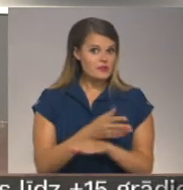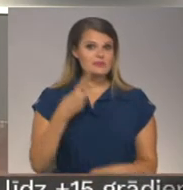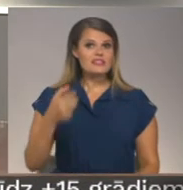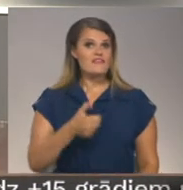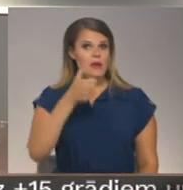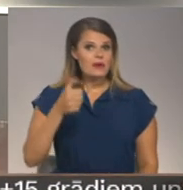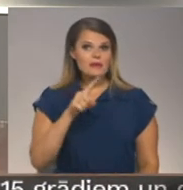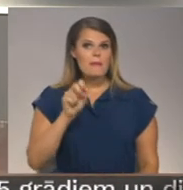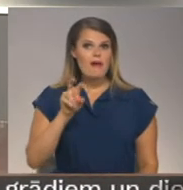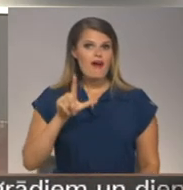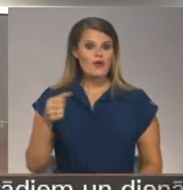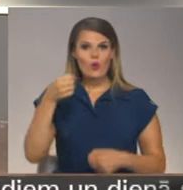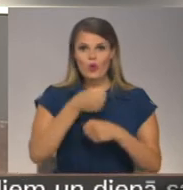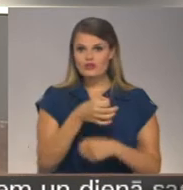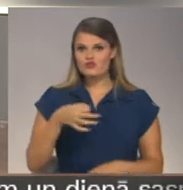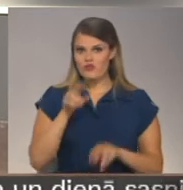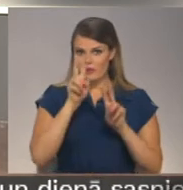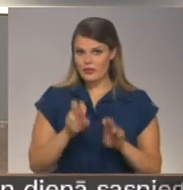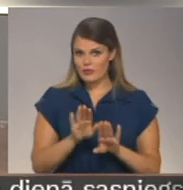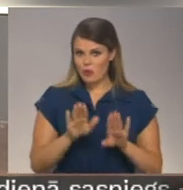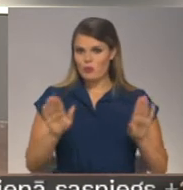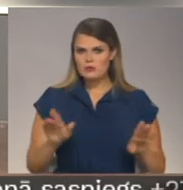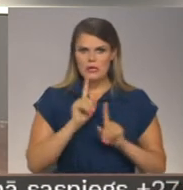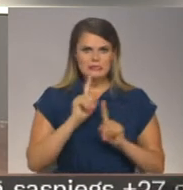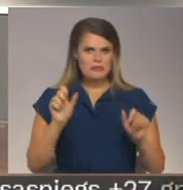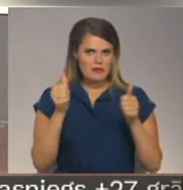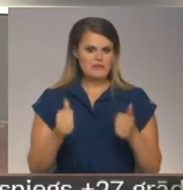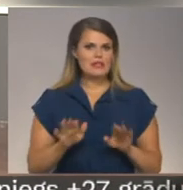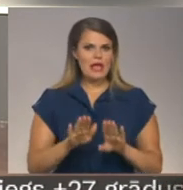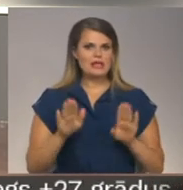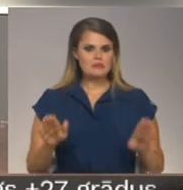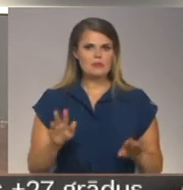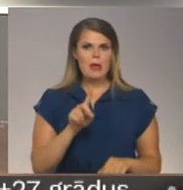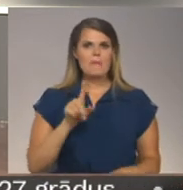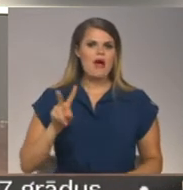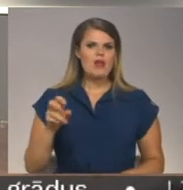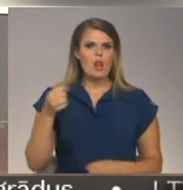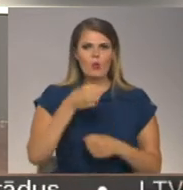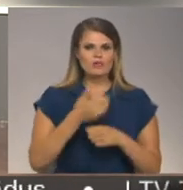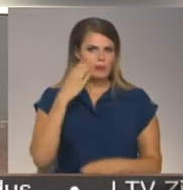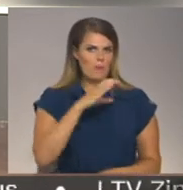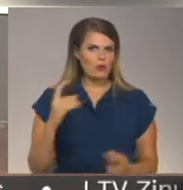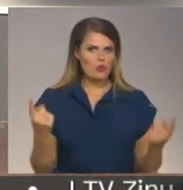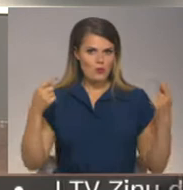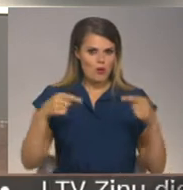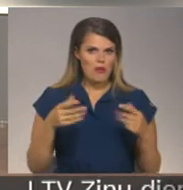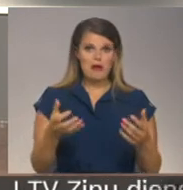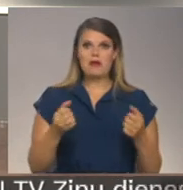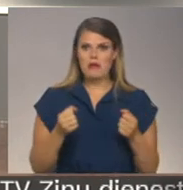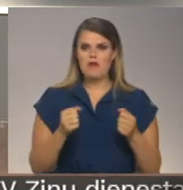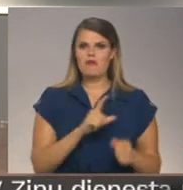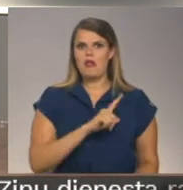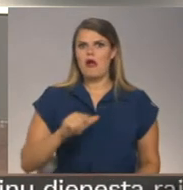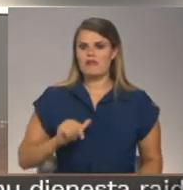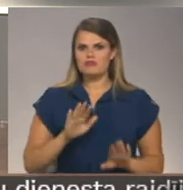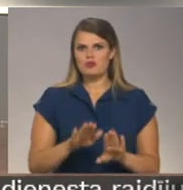Pirms 2 gadiem Pāvilostas novadpētniecības muzeja savdabīgi veidotā ekspozīcija Pāvilosta padomju laikā ieguva